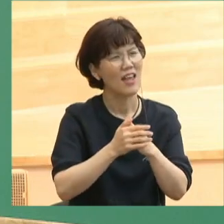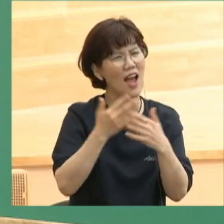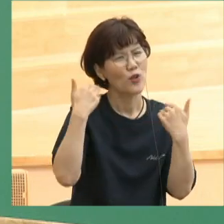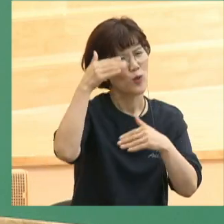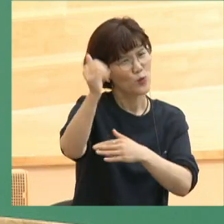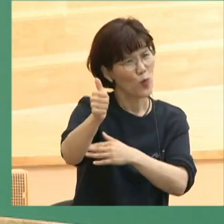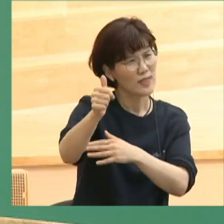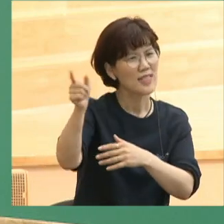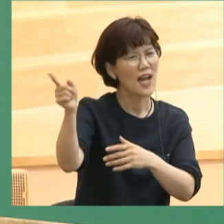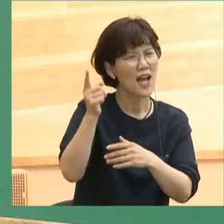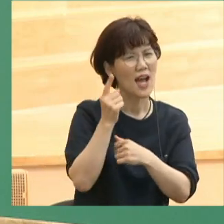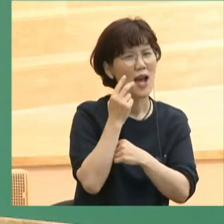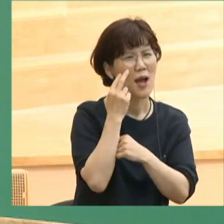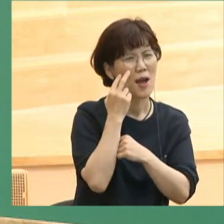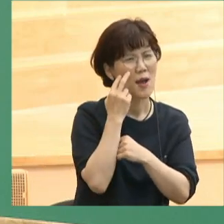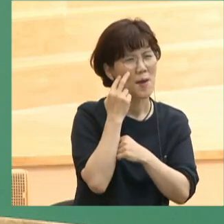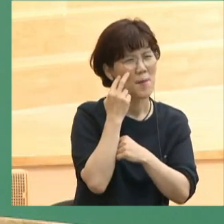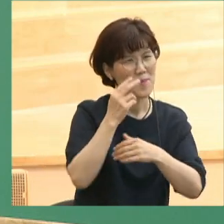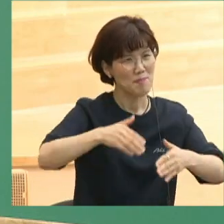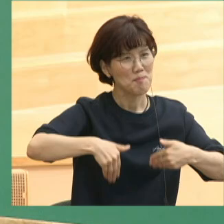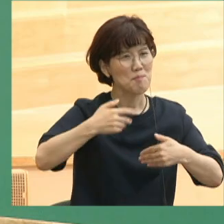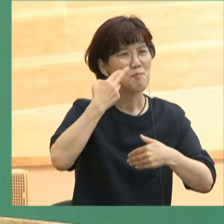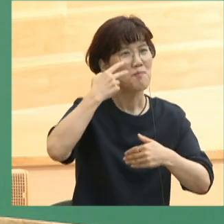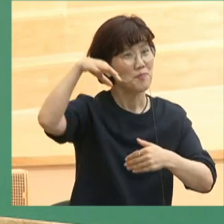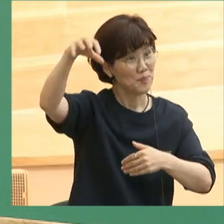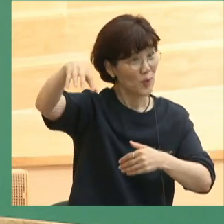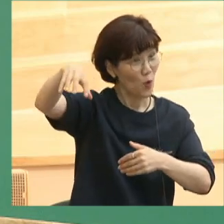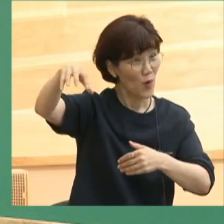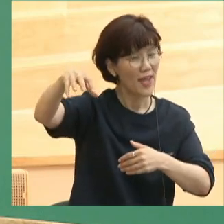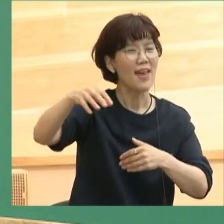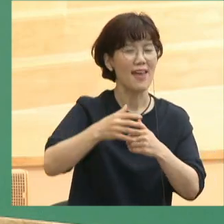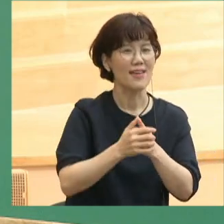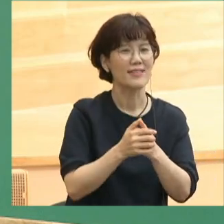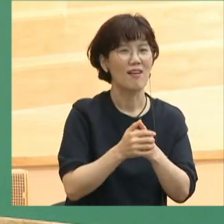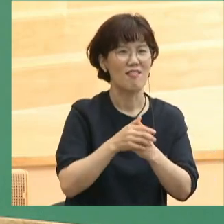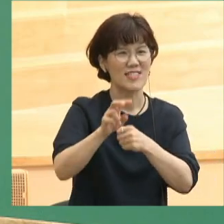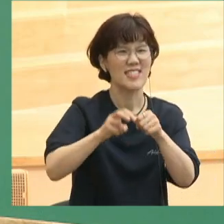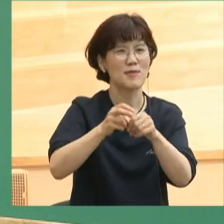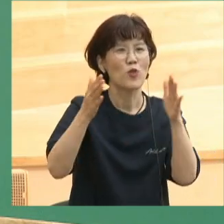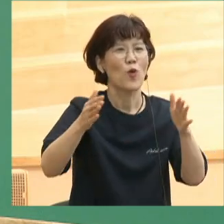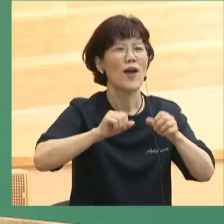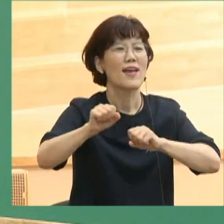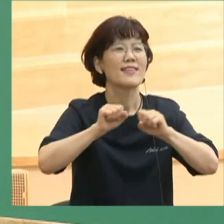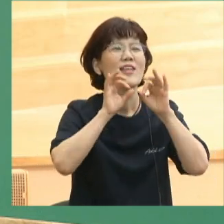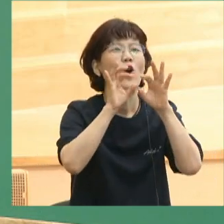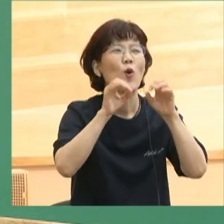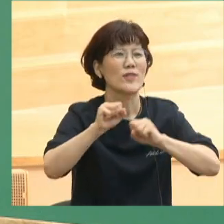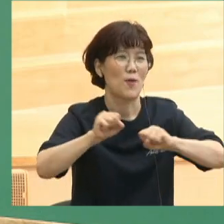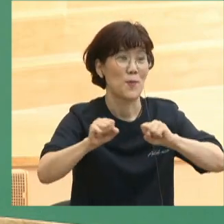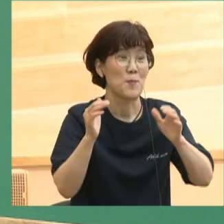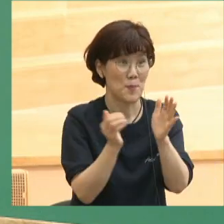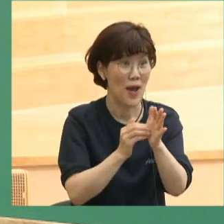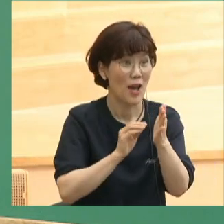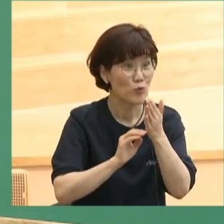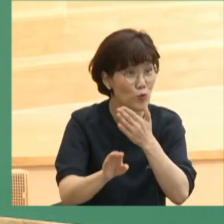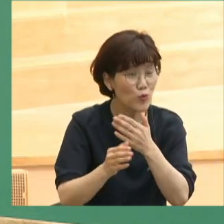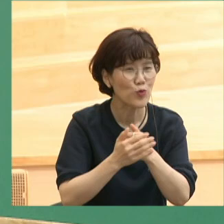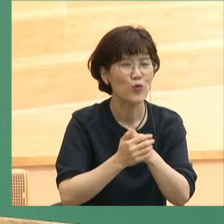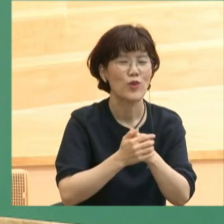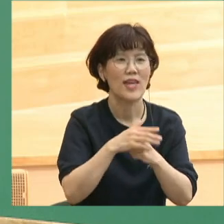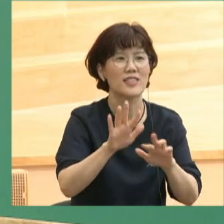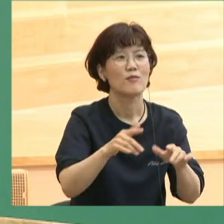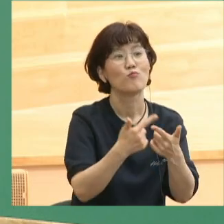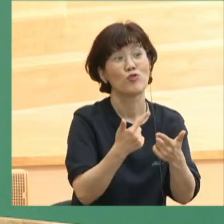하고 물론 한국에서도 목회도 했습니다만 그리고 지금 이제 총장님이 되셨는데 이제 남미에서 한 20년 가까이 선교 사역을 한